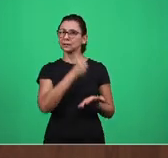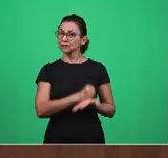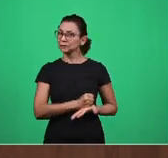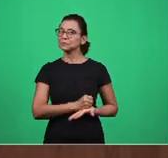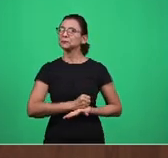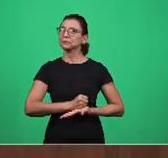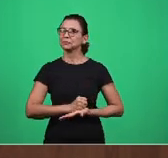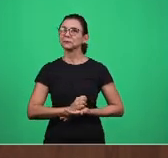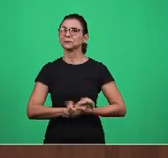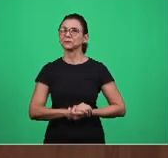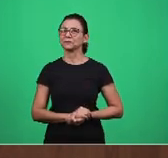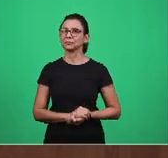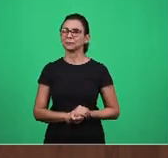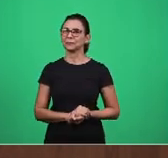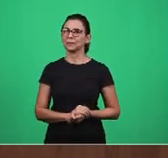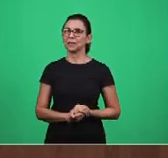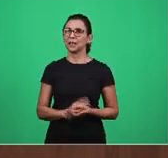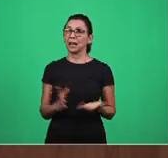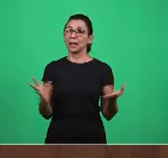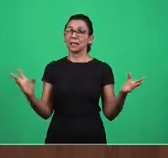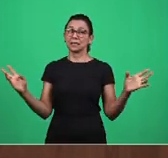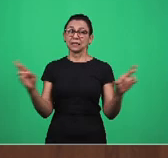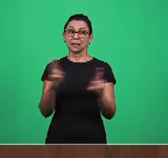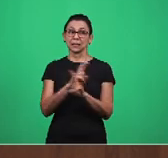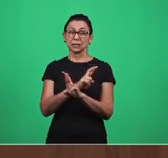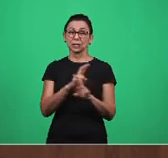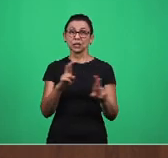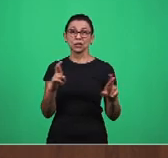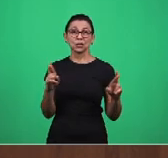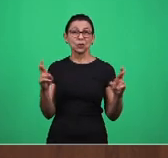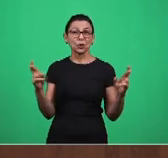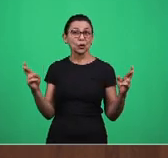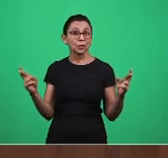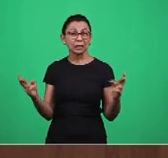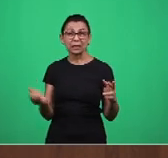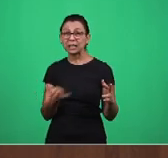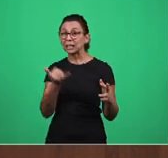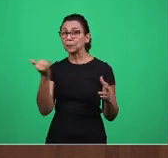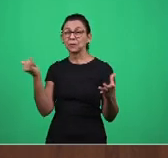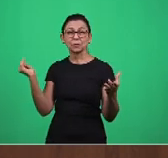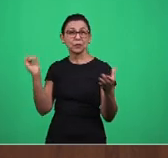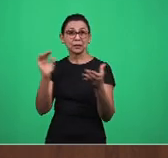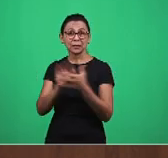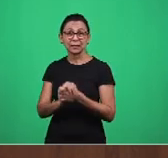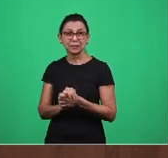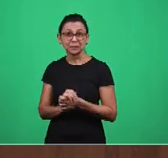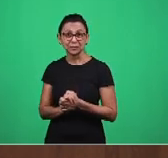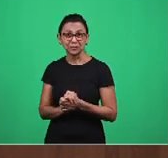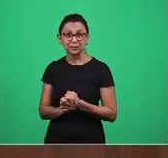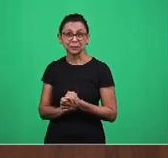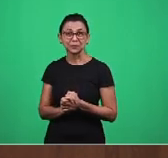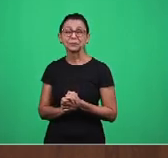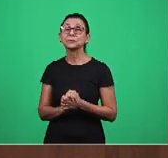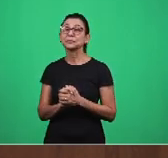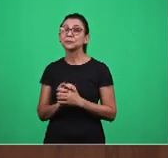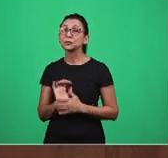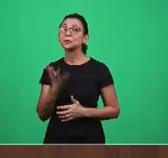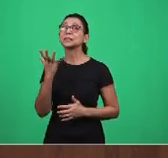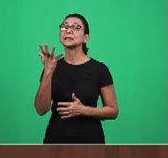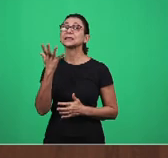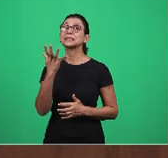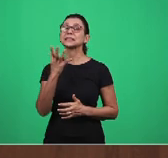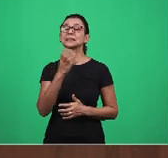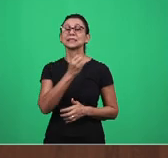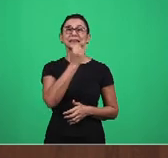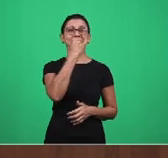Testament, mais qui est lié au mariage qui va se passer dans nos jours. Nous allons parler sur le mariage d'Isaac